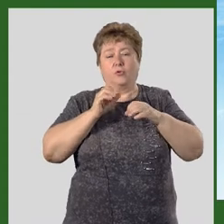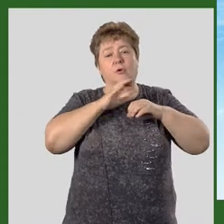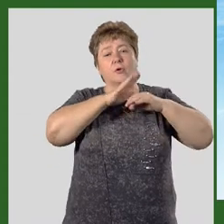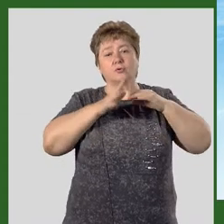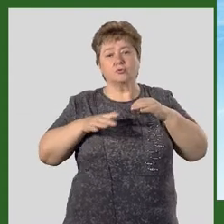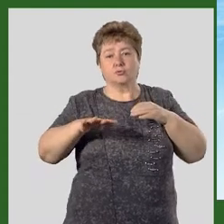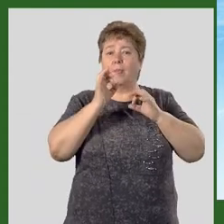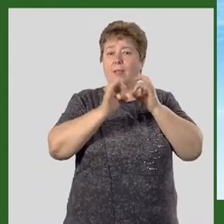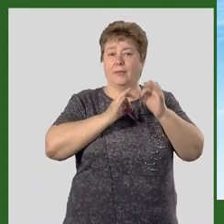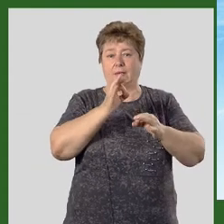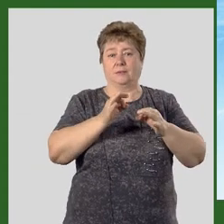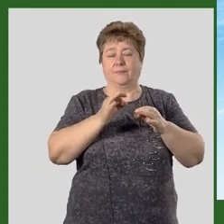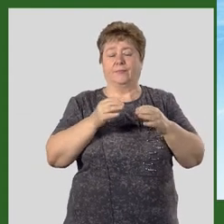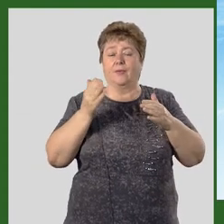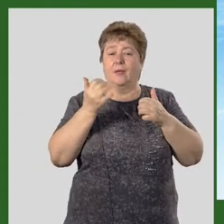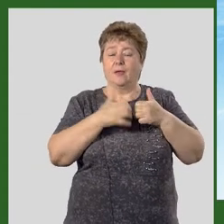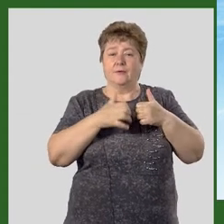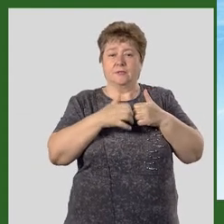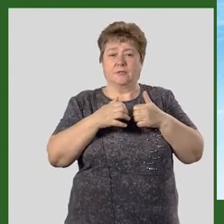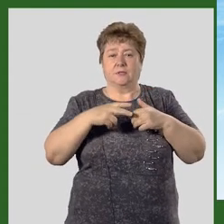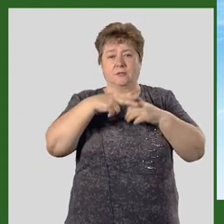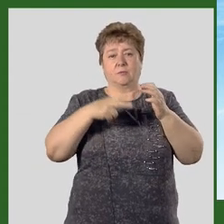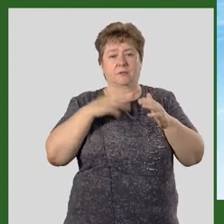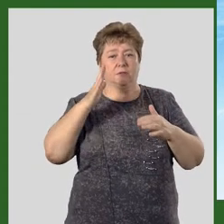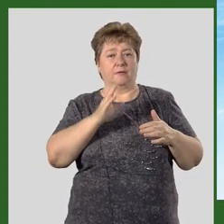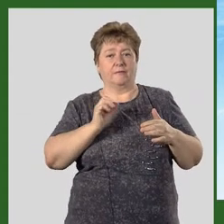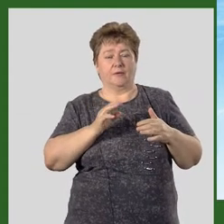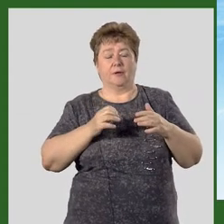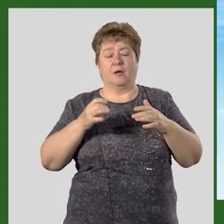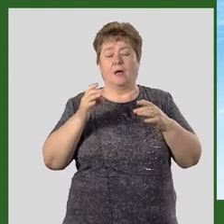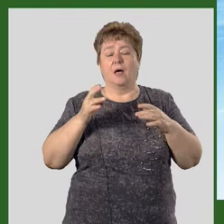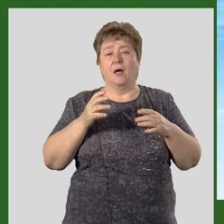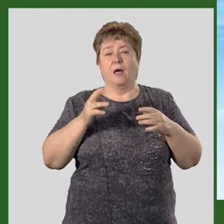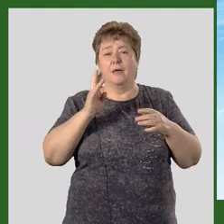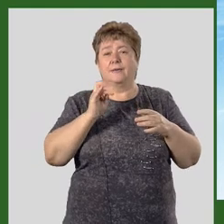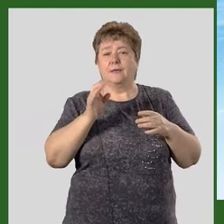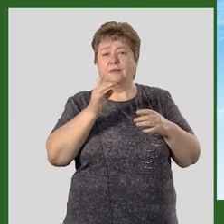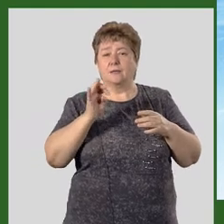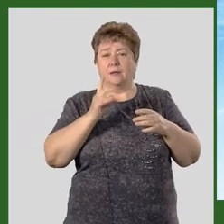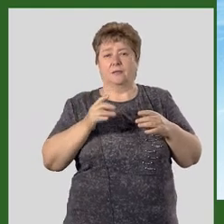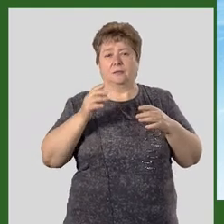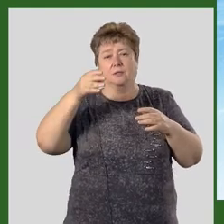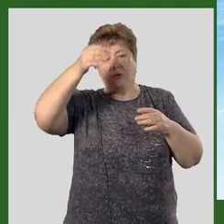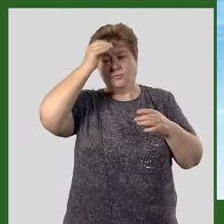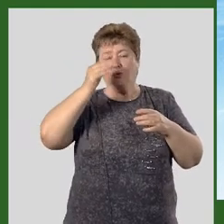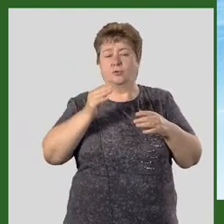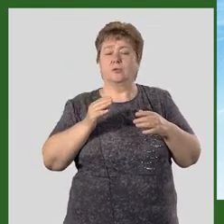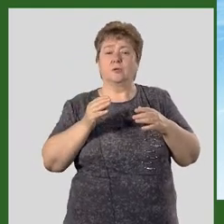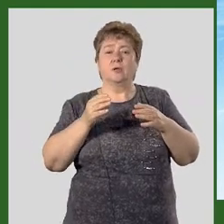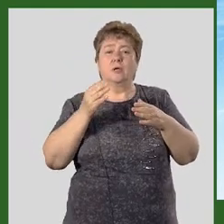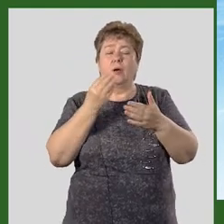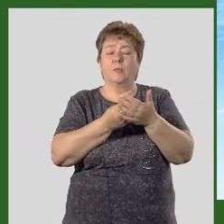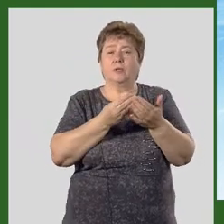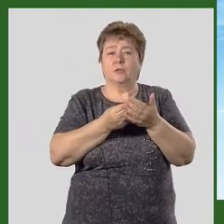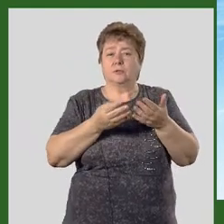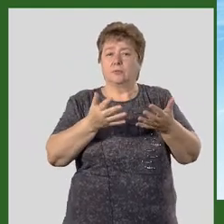суши. В середине 17 века нидерландский географ Варениус предложил